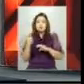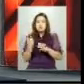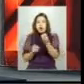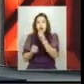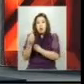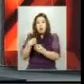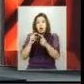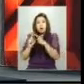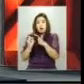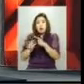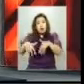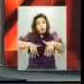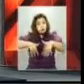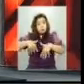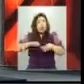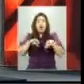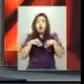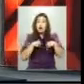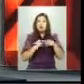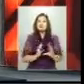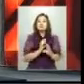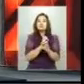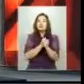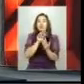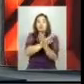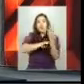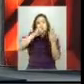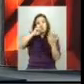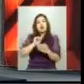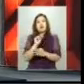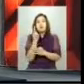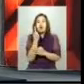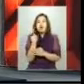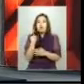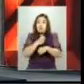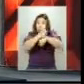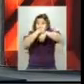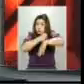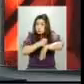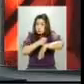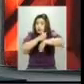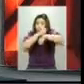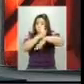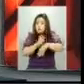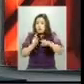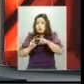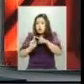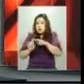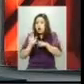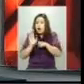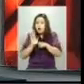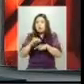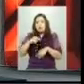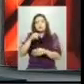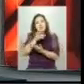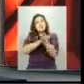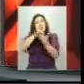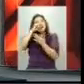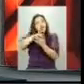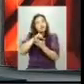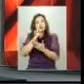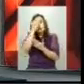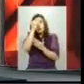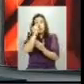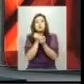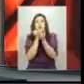กลุ่มต่างๆเพื่อกำหนดแผนปฏิรูปประเทศไทยและโครงสร้างสมัชชาปฏิรูปตามนโยบายกระบวนการปรองดองแห่งชาติเพื่อยุติปัญหาส